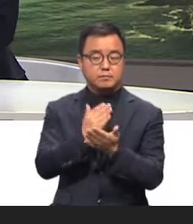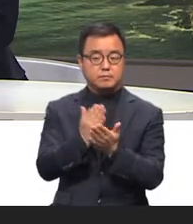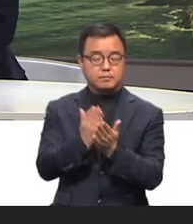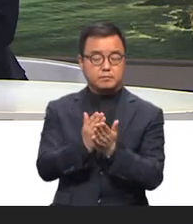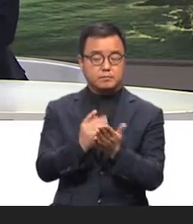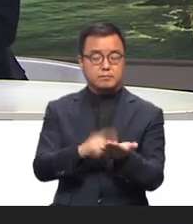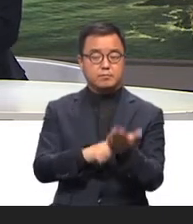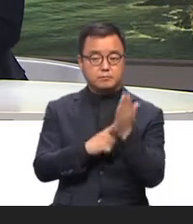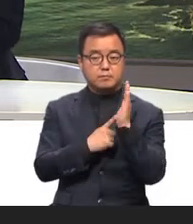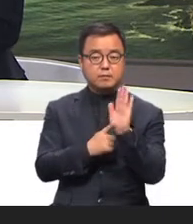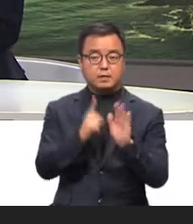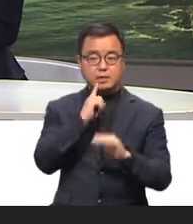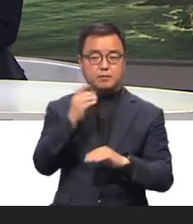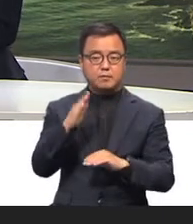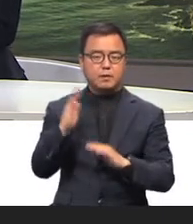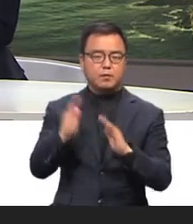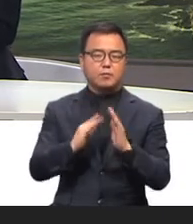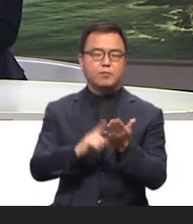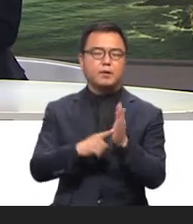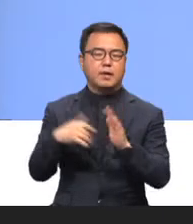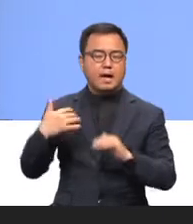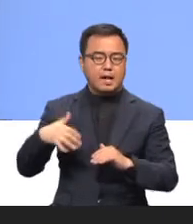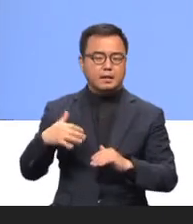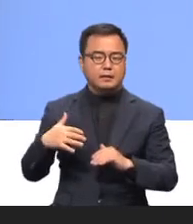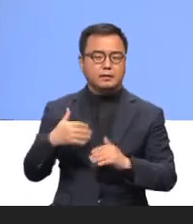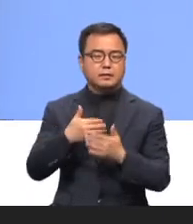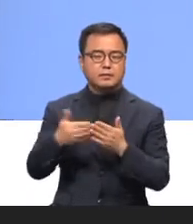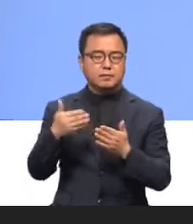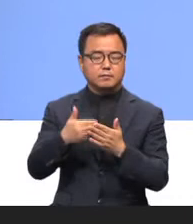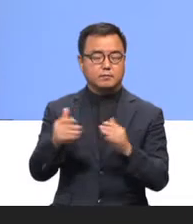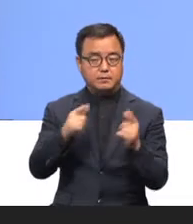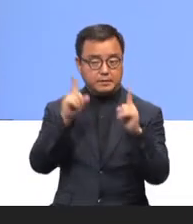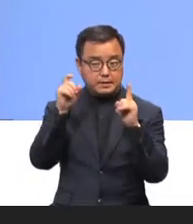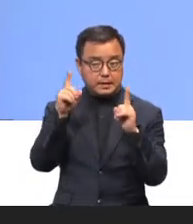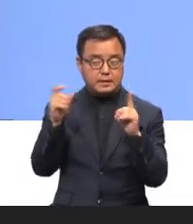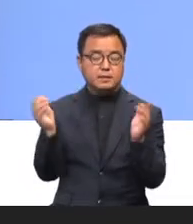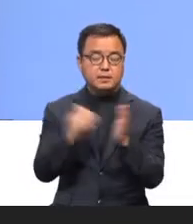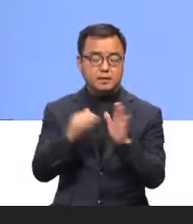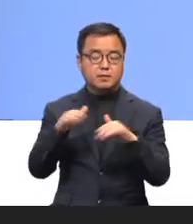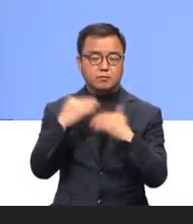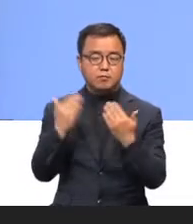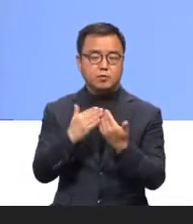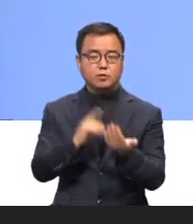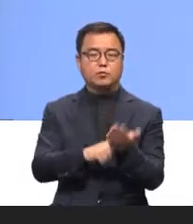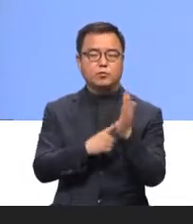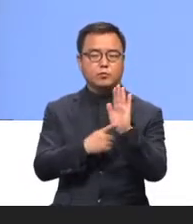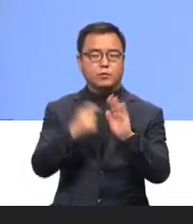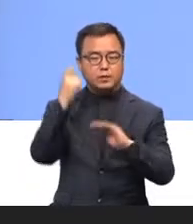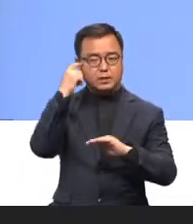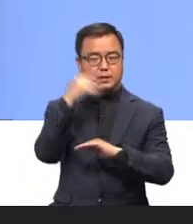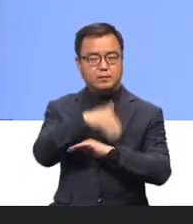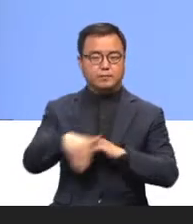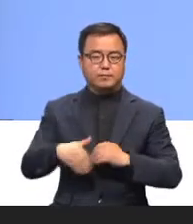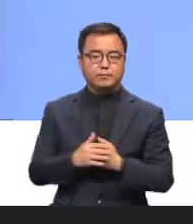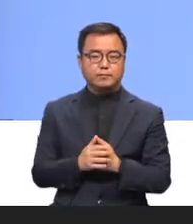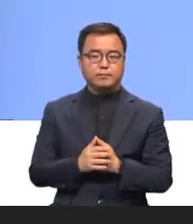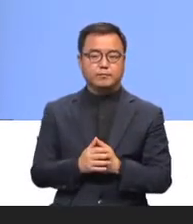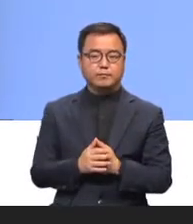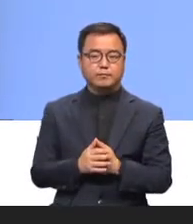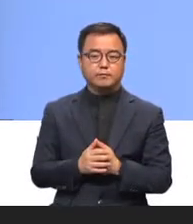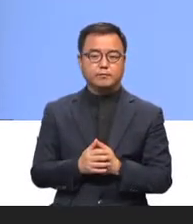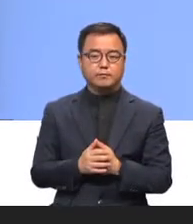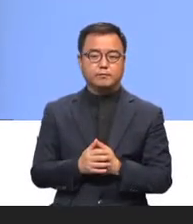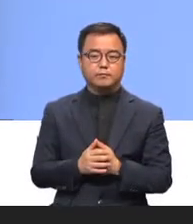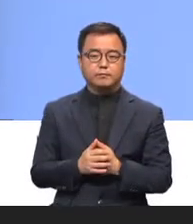관람객에게 선보이는데요. 또 미공개되었던 작품도 한국 관람객들을 위해서 공개할 예정이라고 합니다.